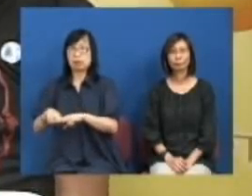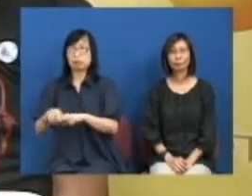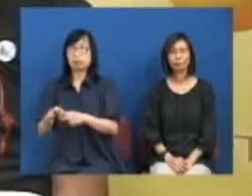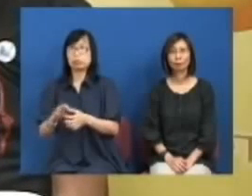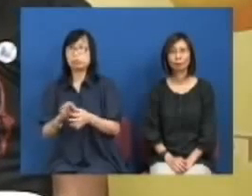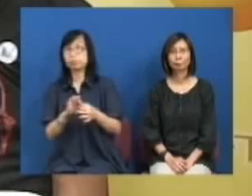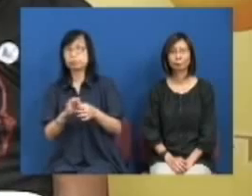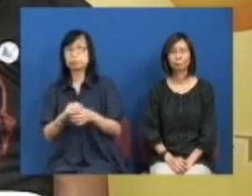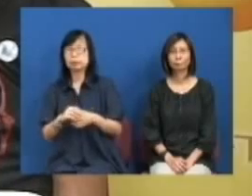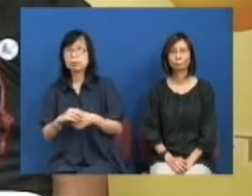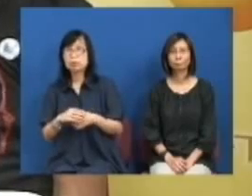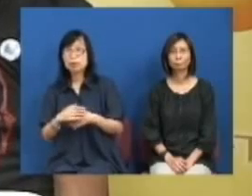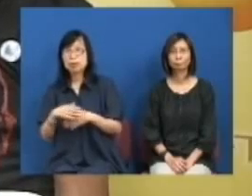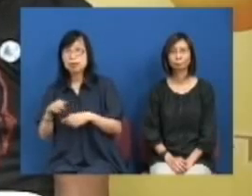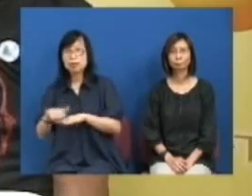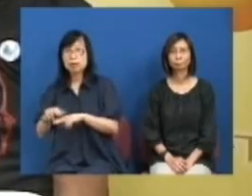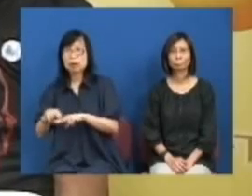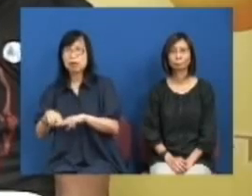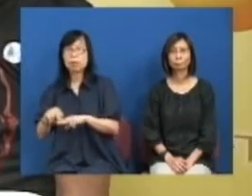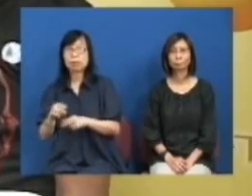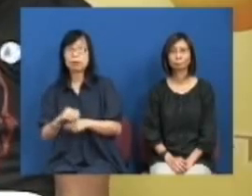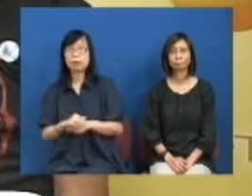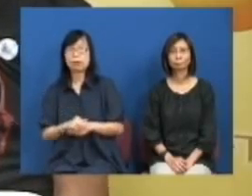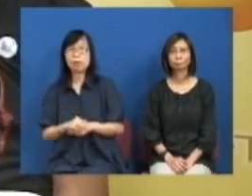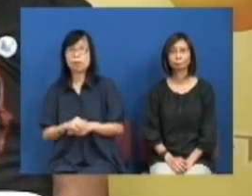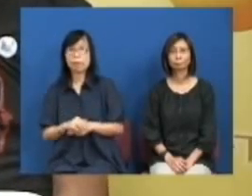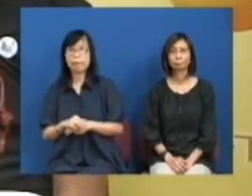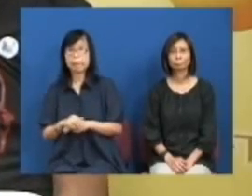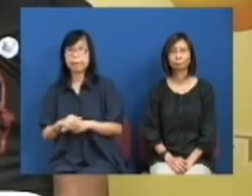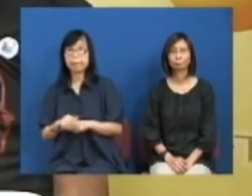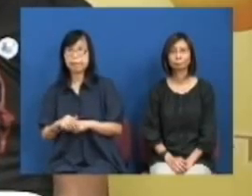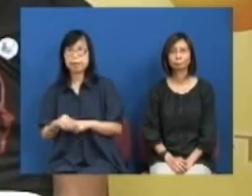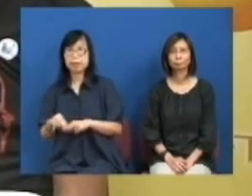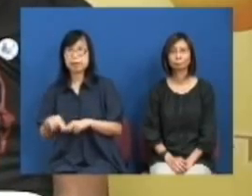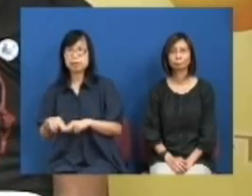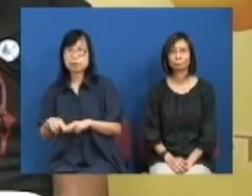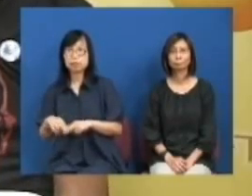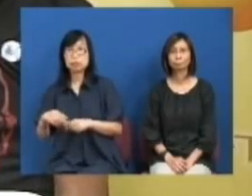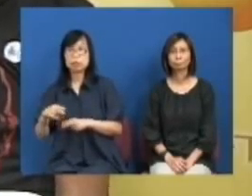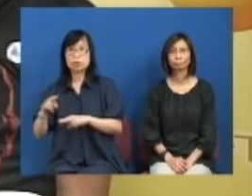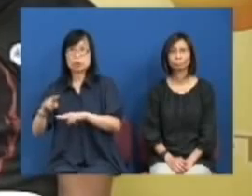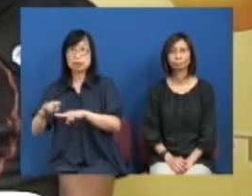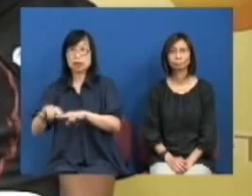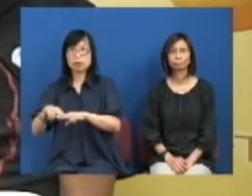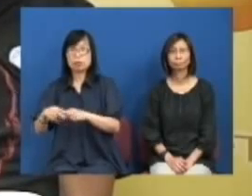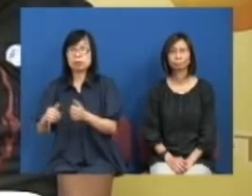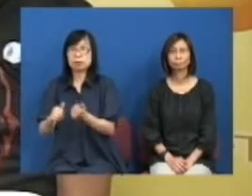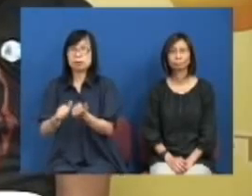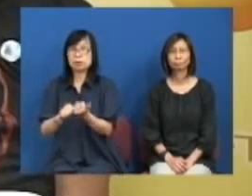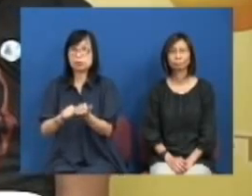家交易非常之頻繁，亦都呢個中國都非常之倚重佢哋嗰